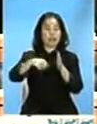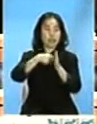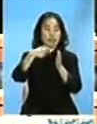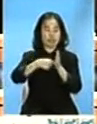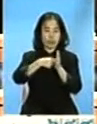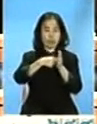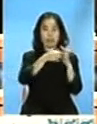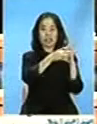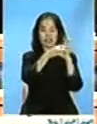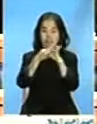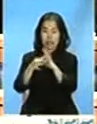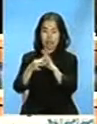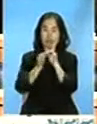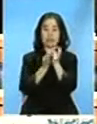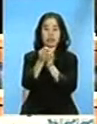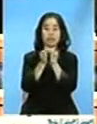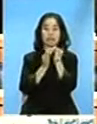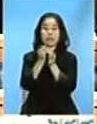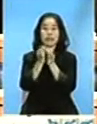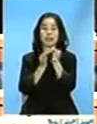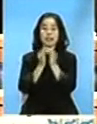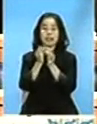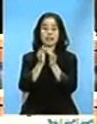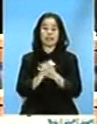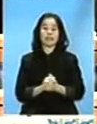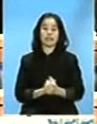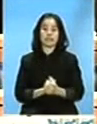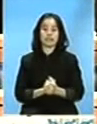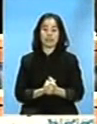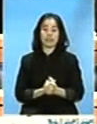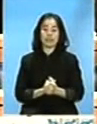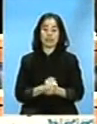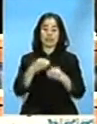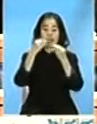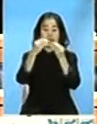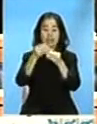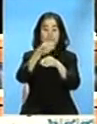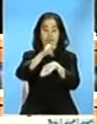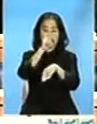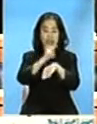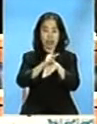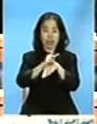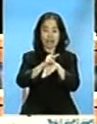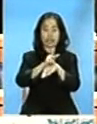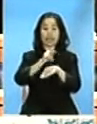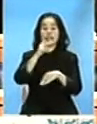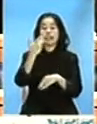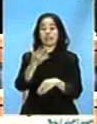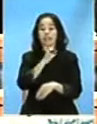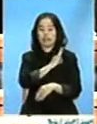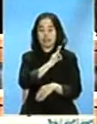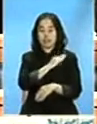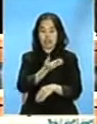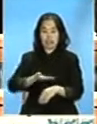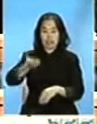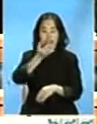องที่จะต้องอธิบายให้ท่านประธานและท่านสมาชิกได้รับทราบว่าเหตุ